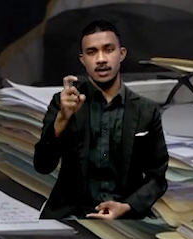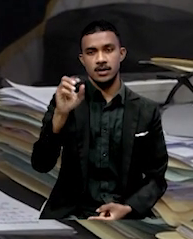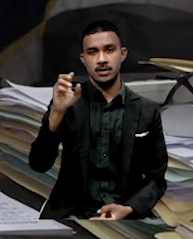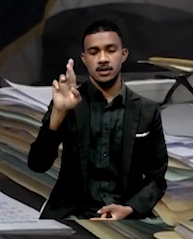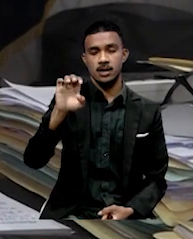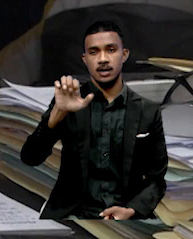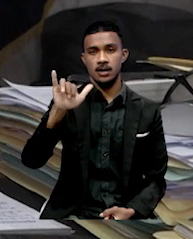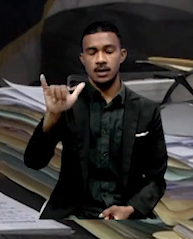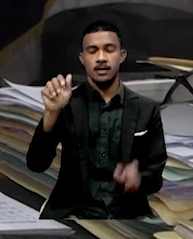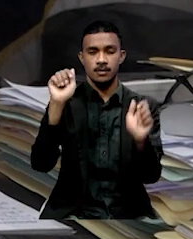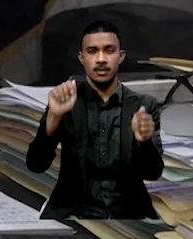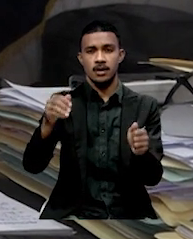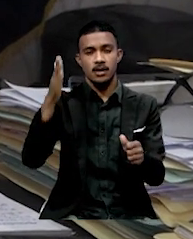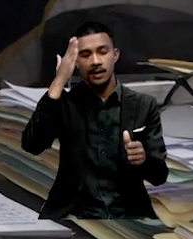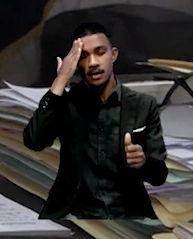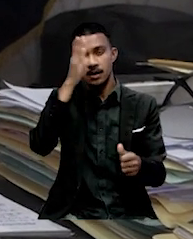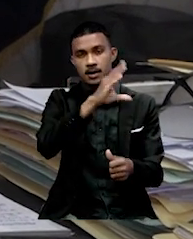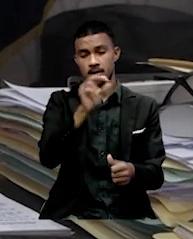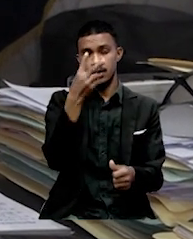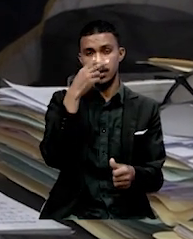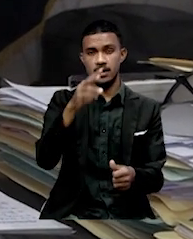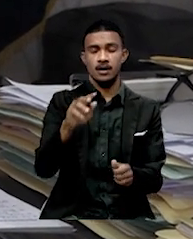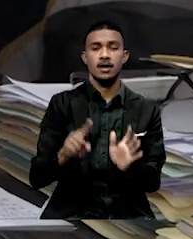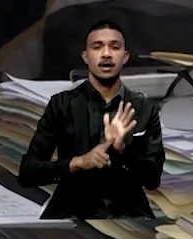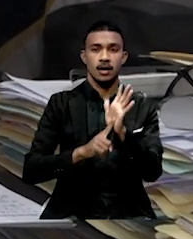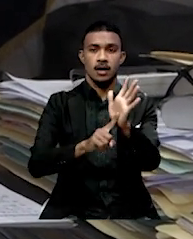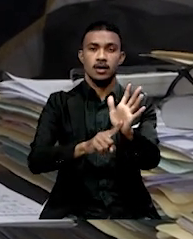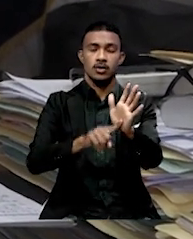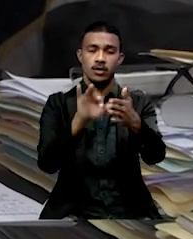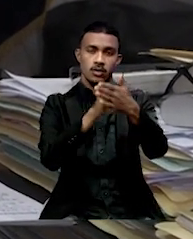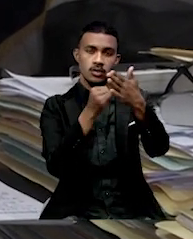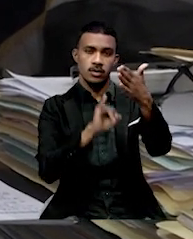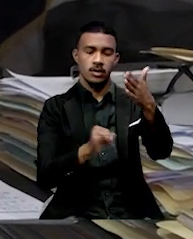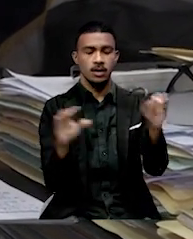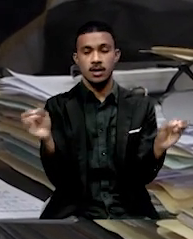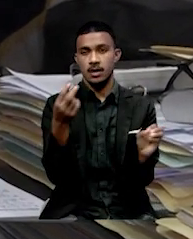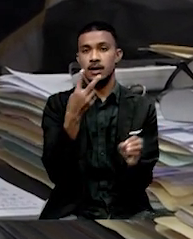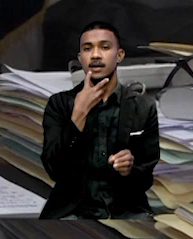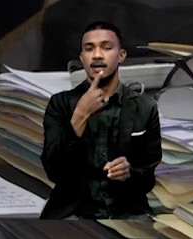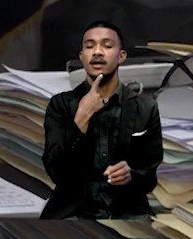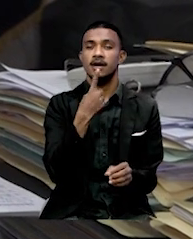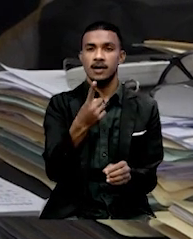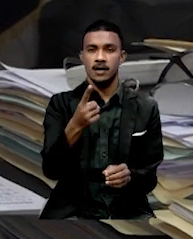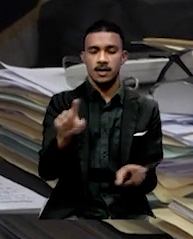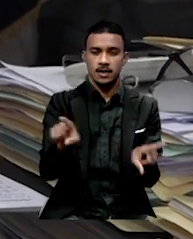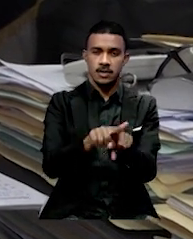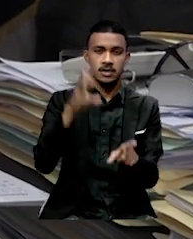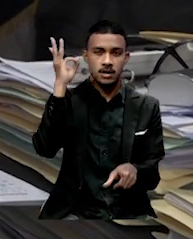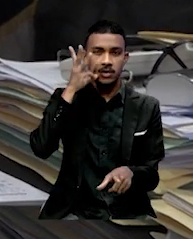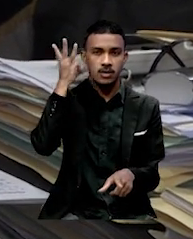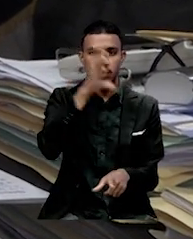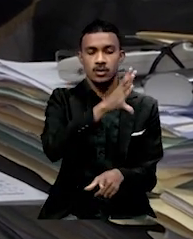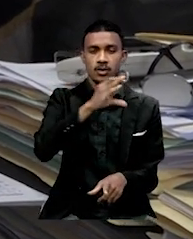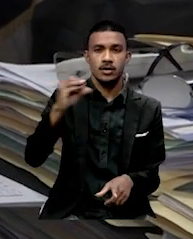mai be fila fale hatur sinaizit. Hatur sinaiz ni lahan nila hatetadihan idane droga, idane sabu-sabu